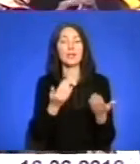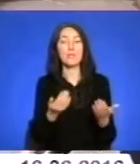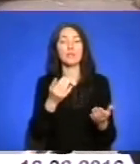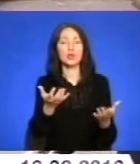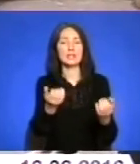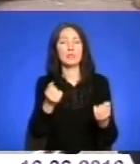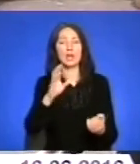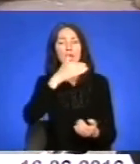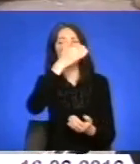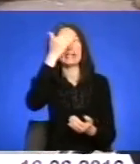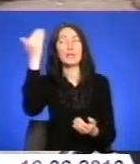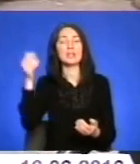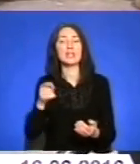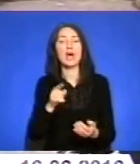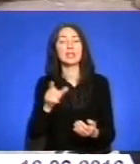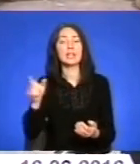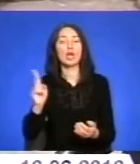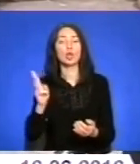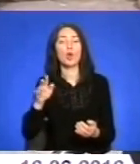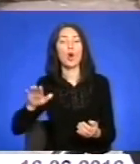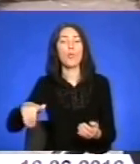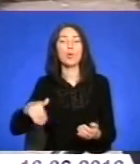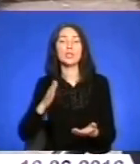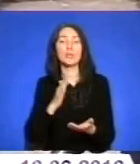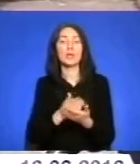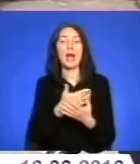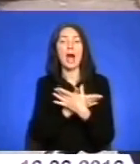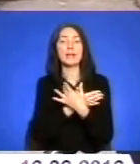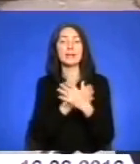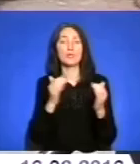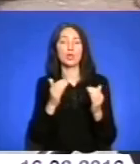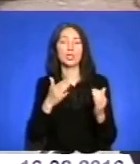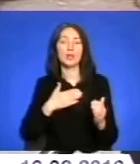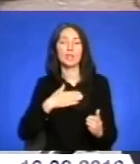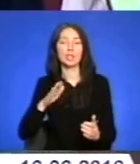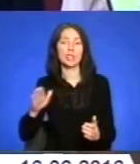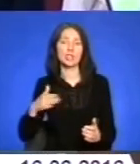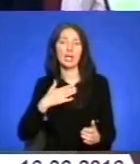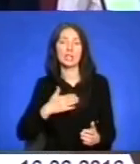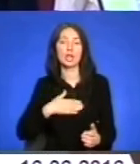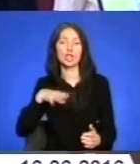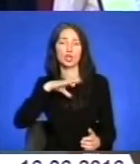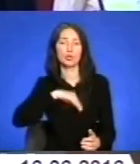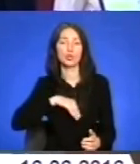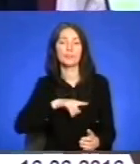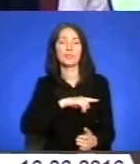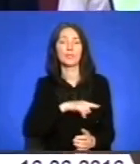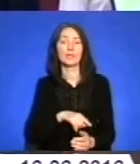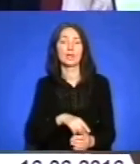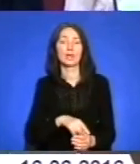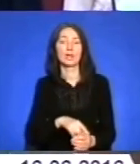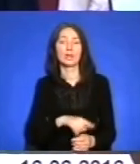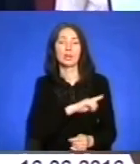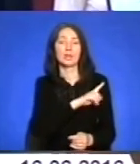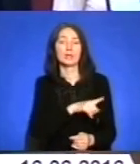небеса тих, хто потім стає ангелами-хоронителями наших дітей і наших душ. Сильно, красно, обережно,